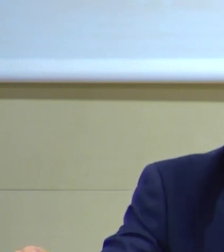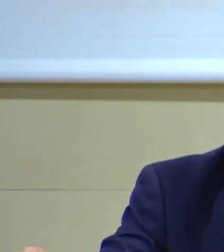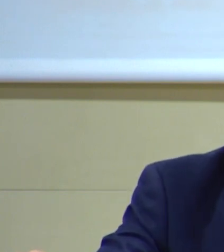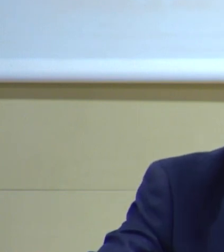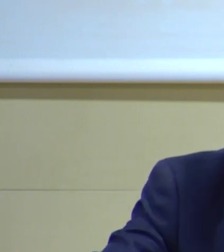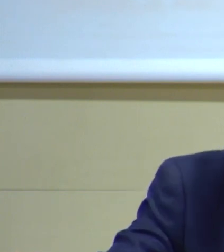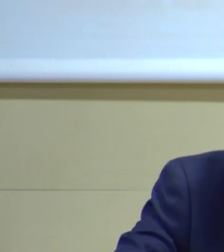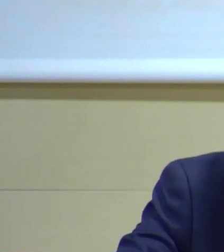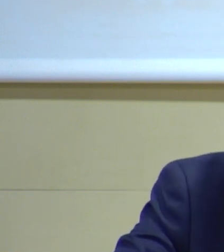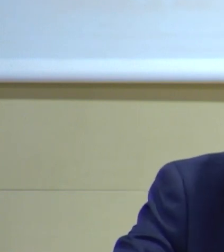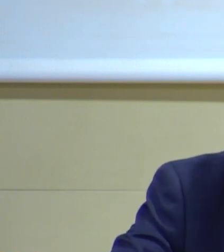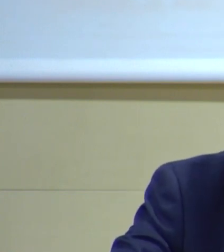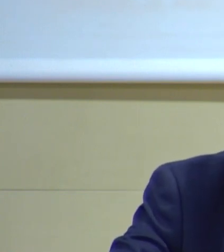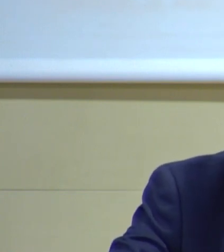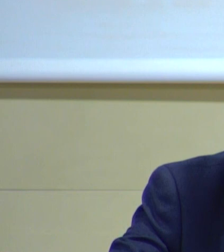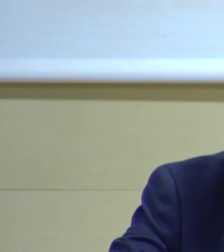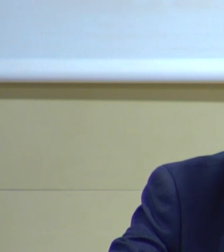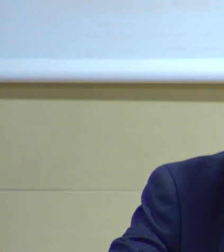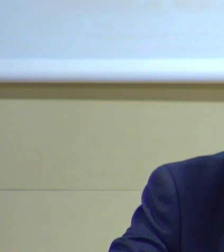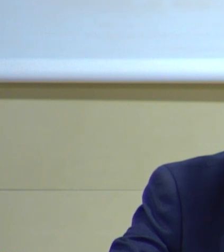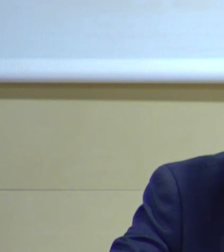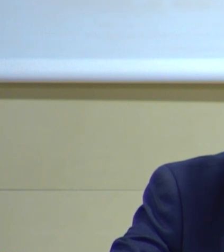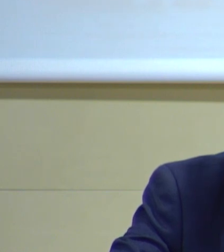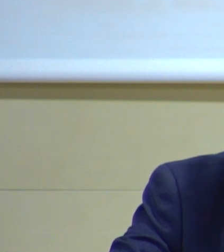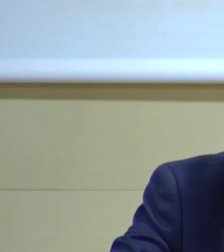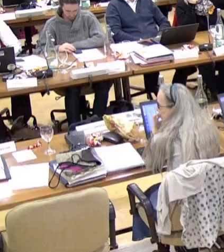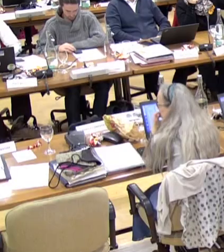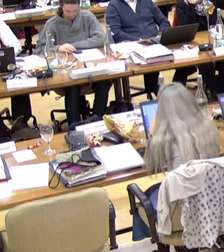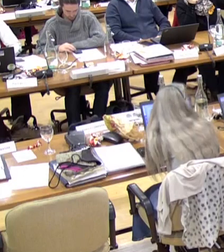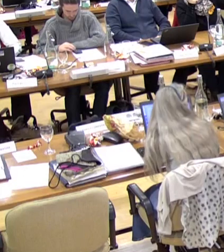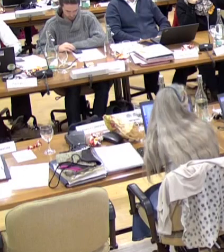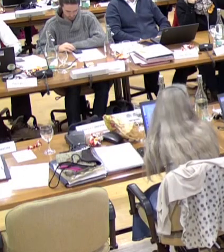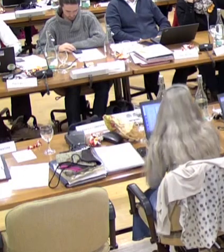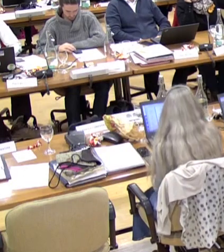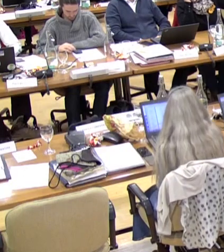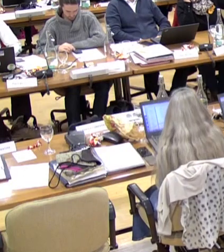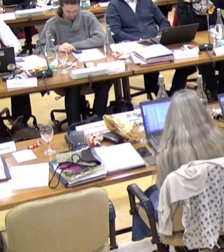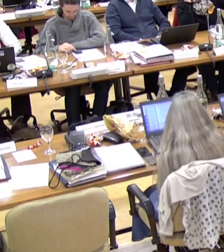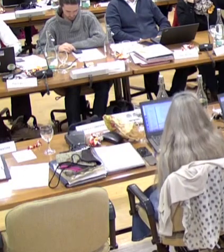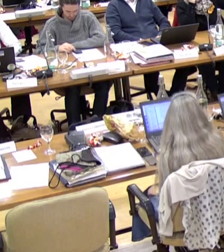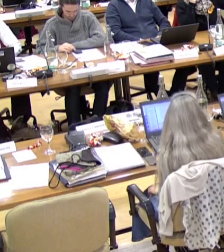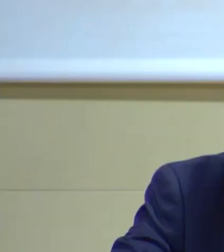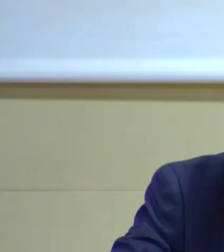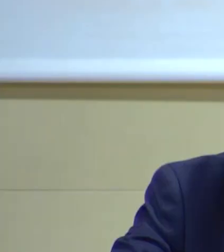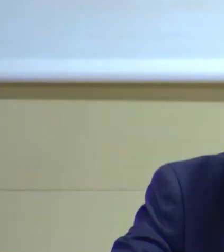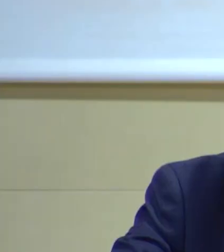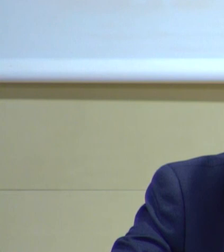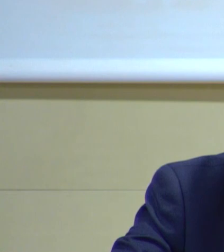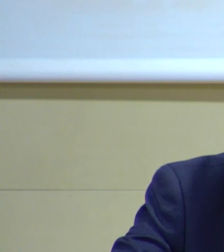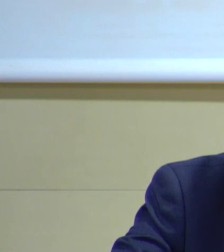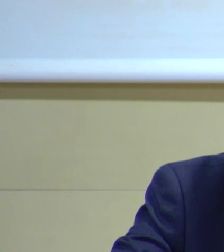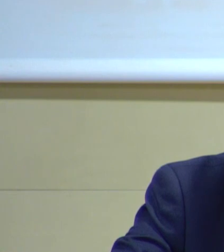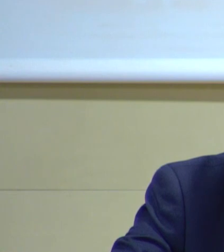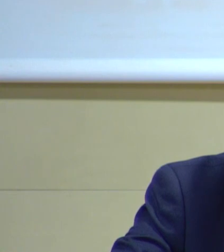votre question je me vois qui ne prend pas part au vote qui s'abstient l'ag qui votent contre r j'ai